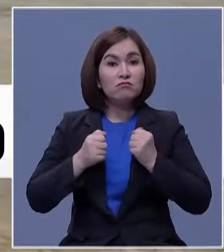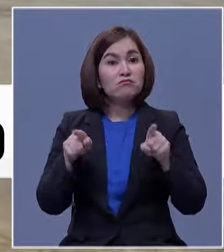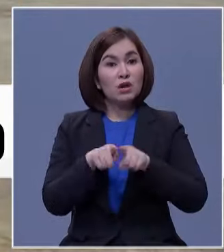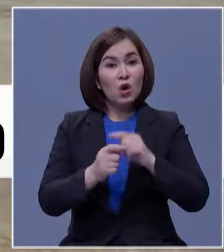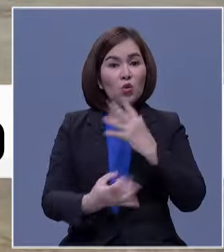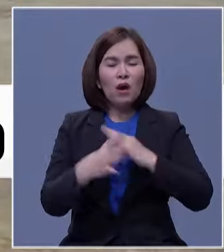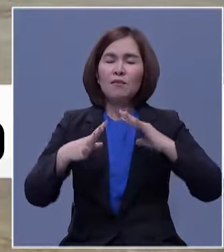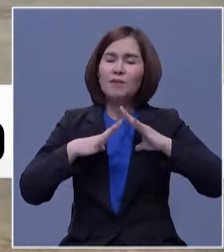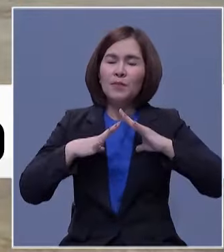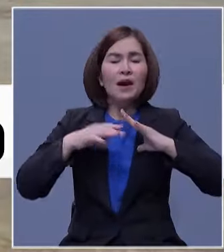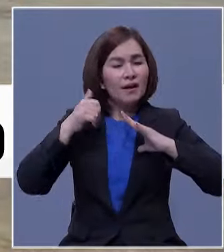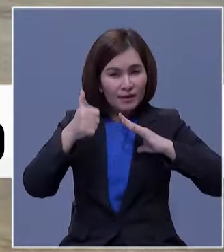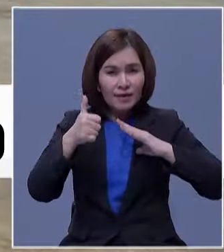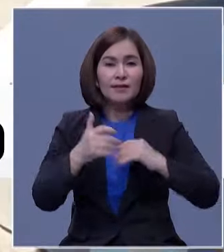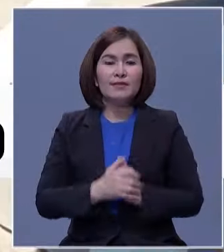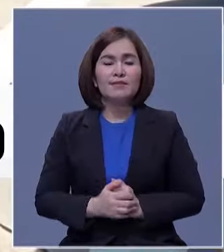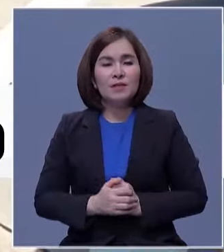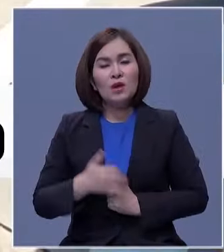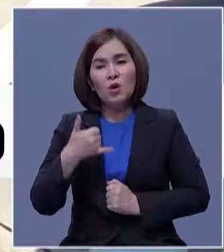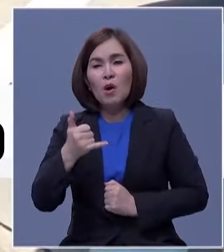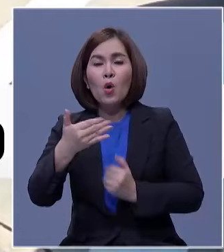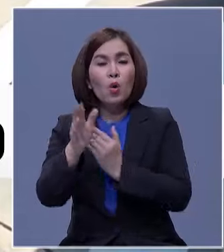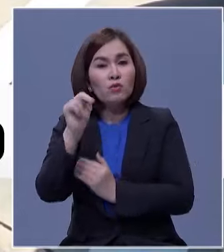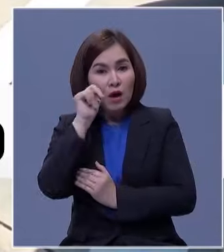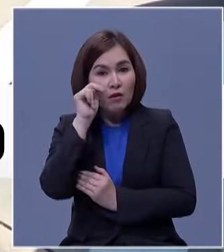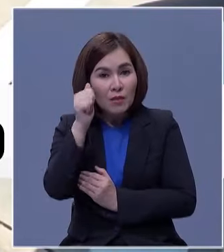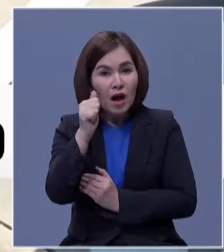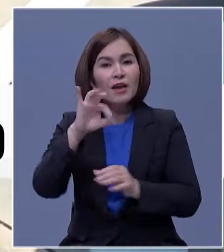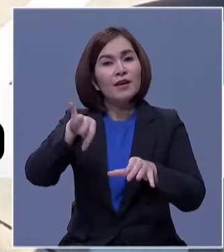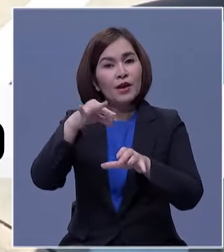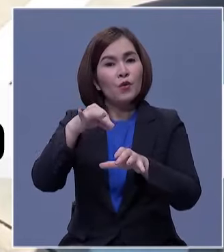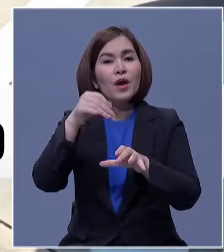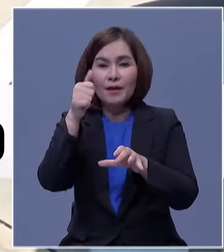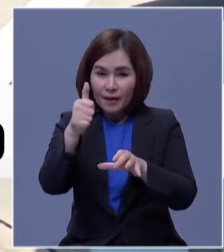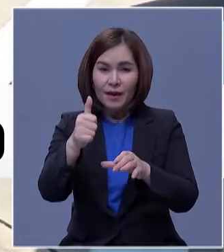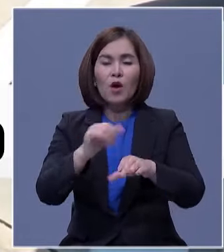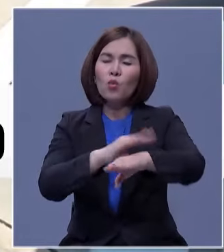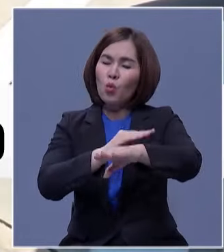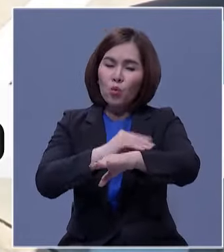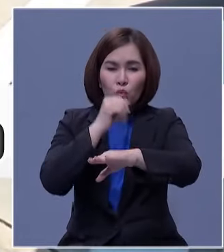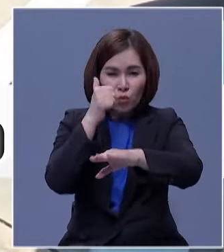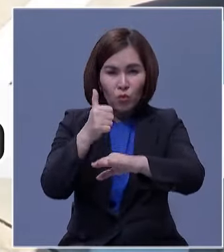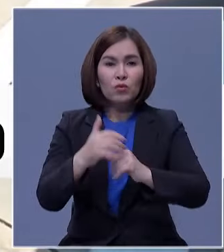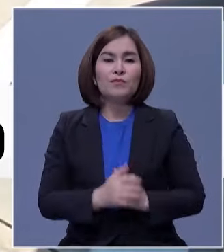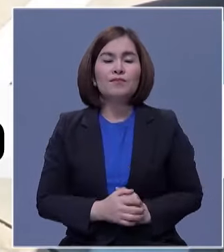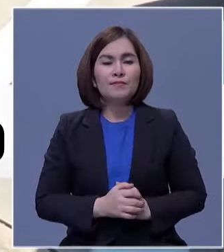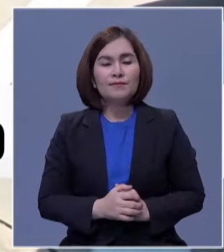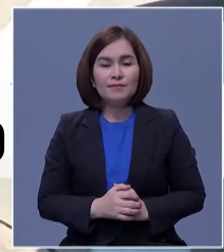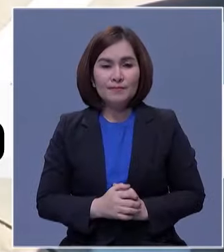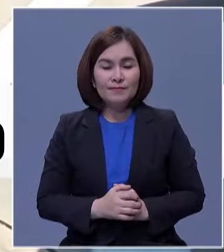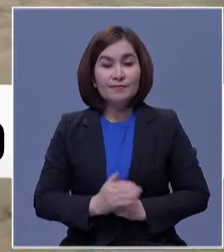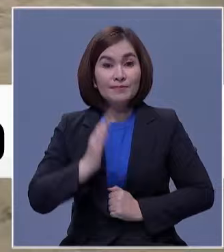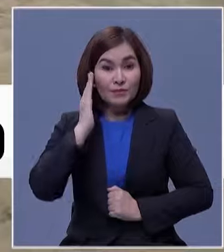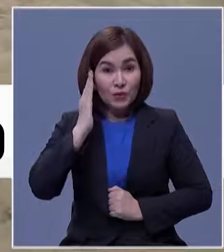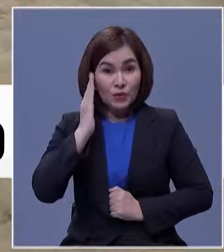ก็อาจจะได้ไปพักผ่อนนะบางคนบอกว่าไปเข้าห้องน้ำไปกินกาแฟหรือนวดก็ได้ค่ะคุณอรพร